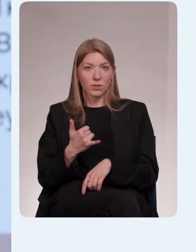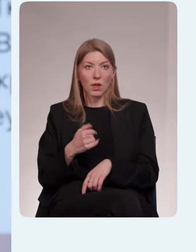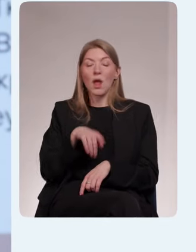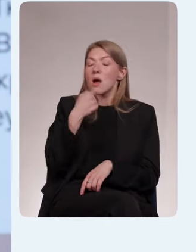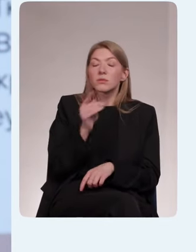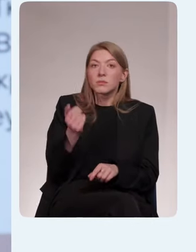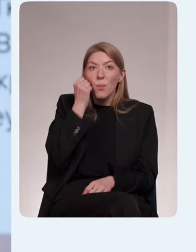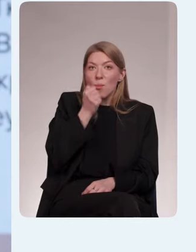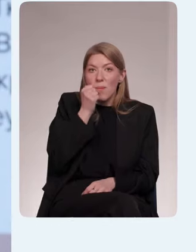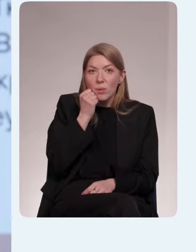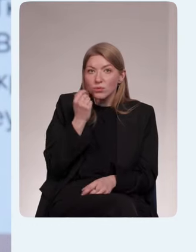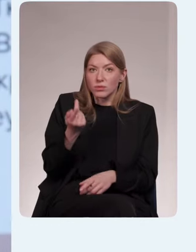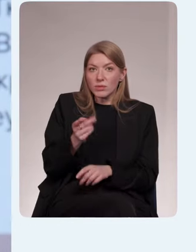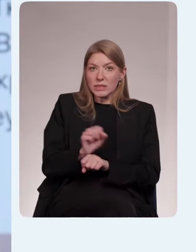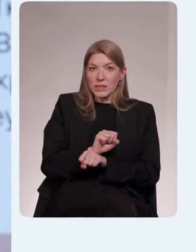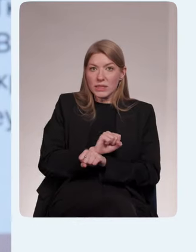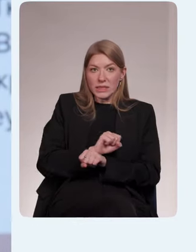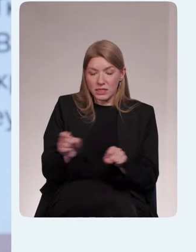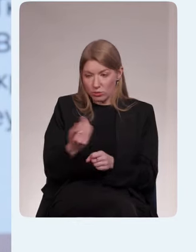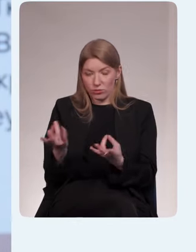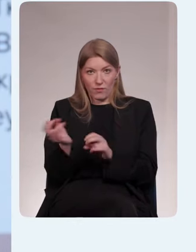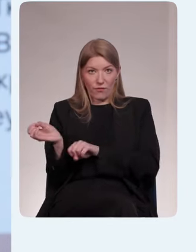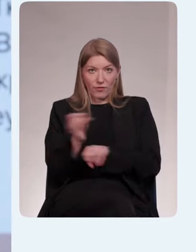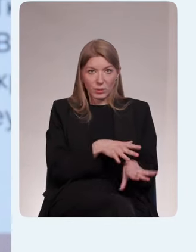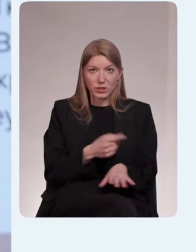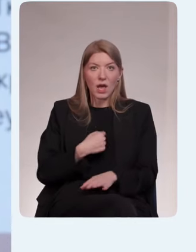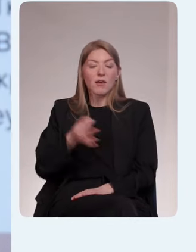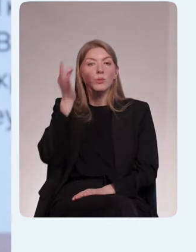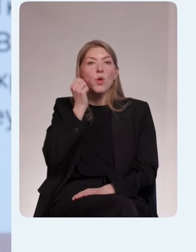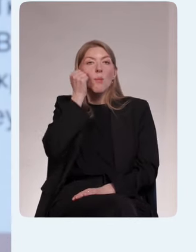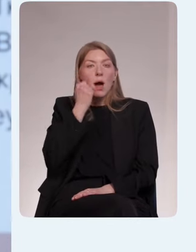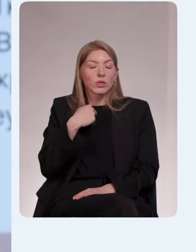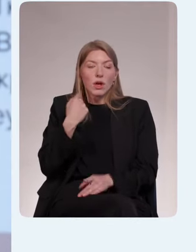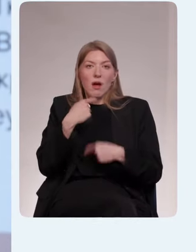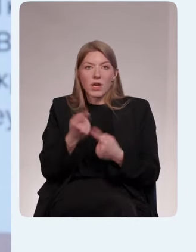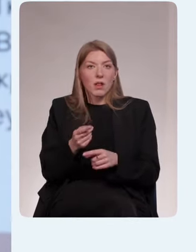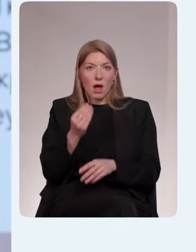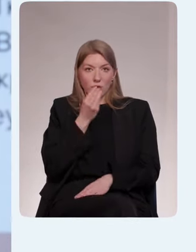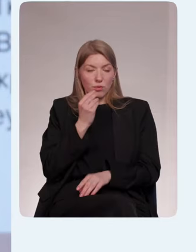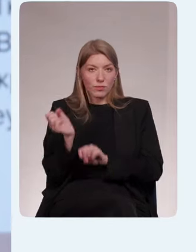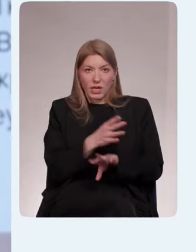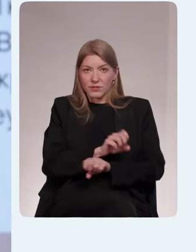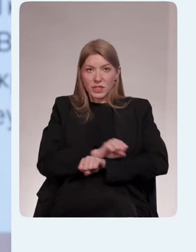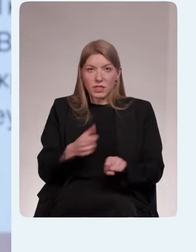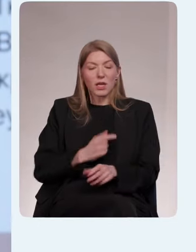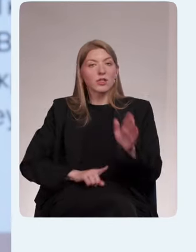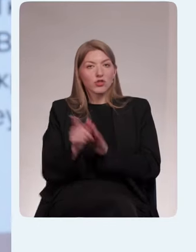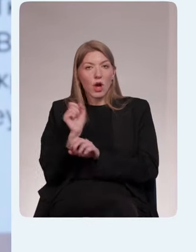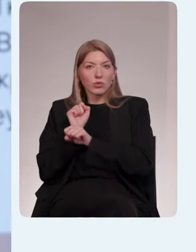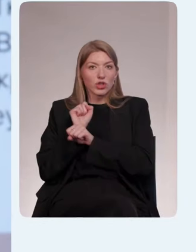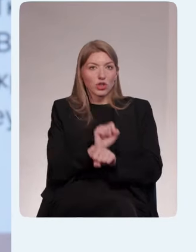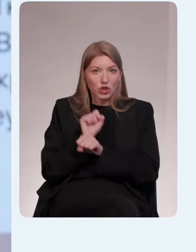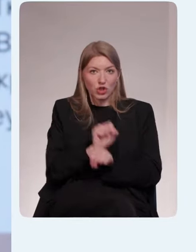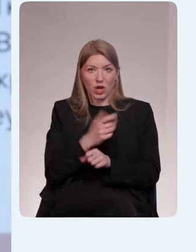нельзя. Даже если она растворена в воде одна к тысячной. И я на полном серьезе защищаю свой лимонад,